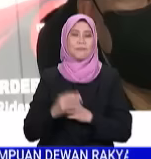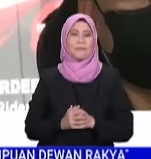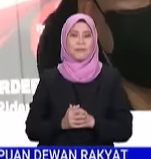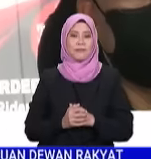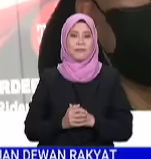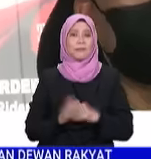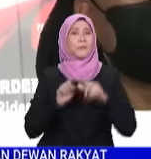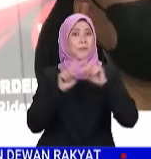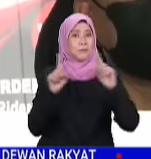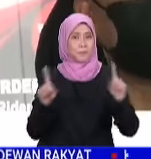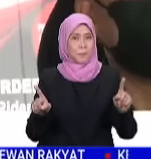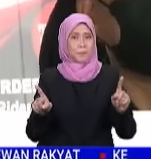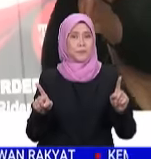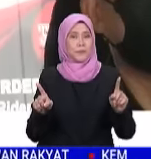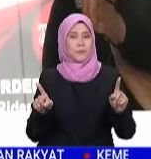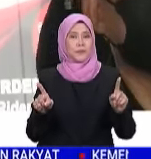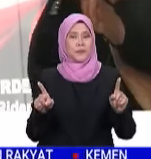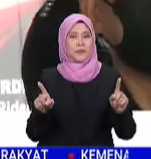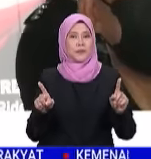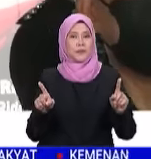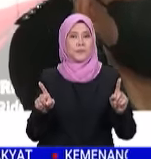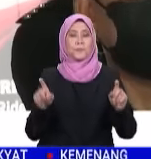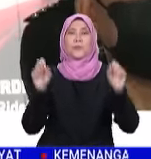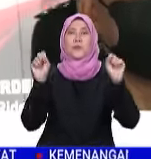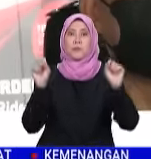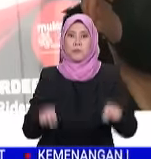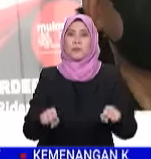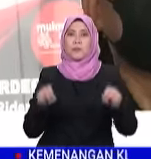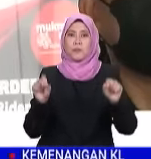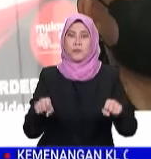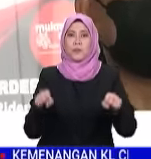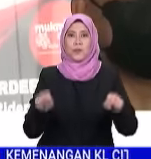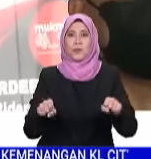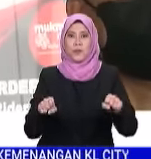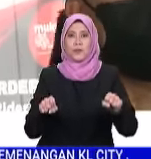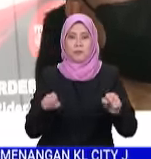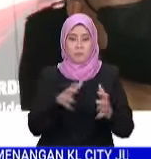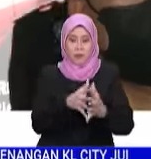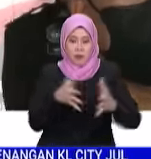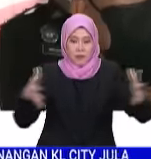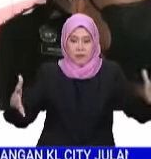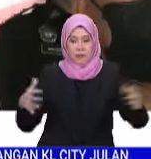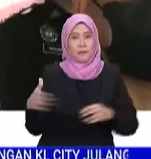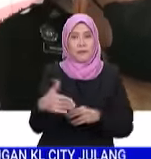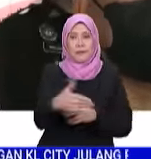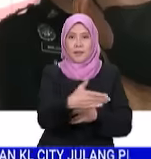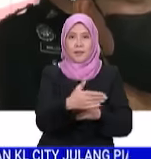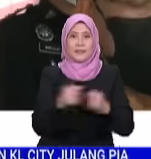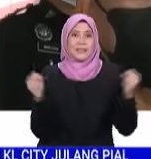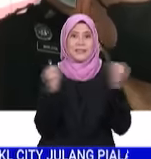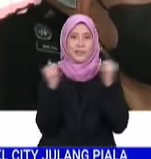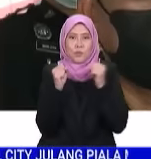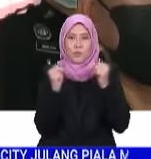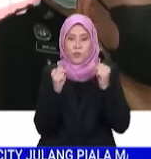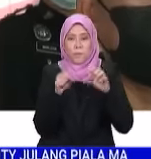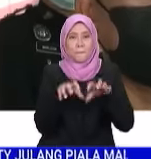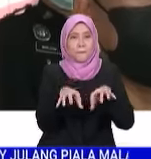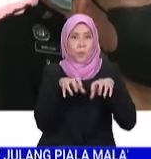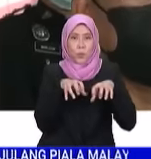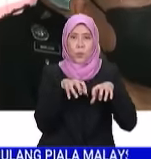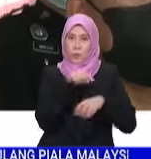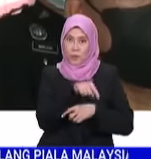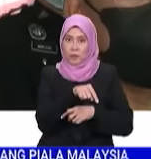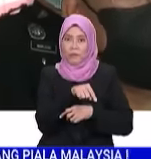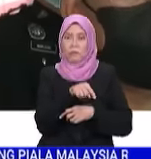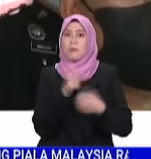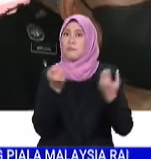boleh kita boleh melambatkan ikan dengan ikan sejuk beku yang